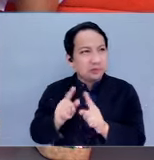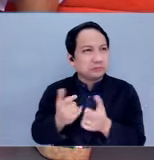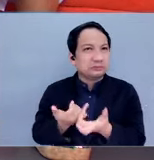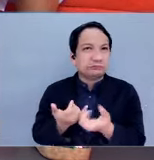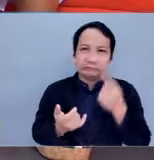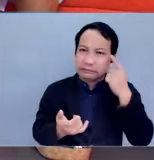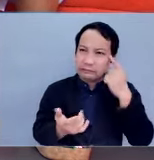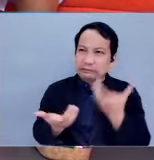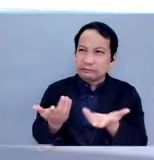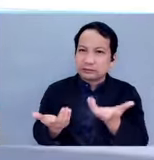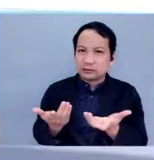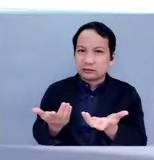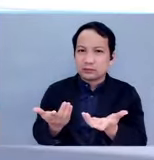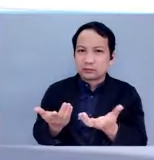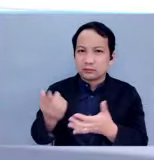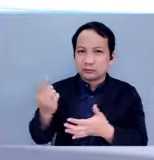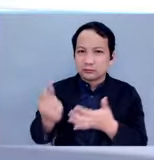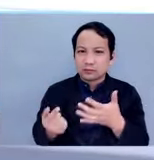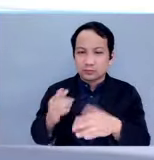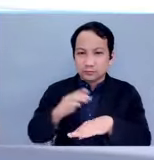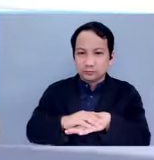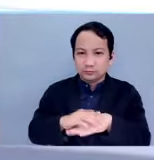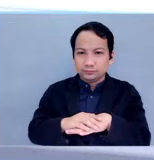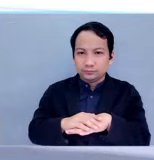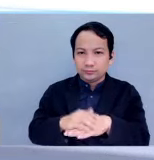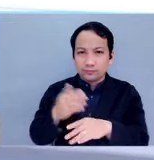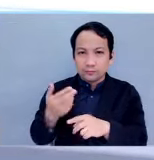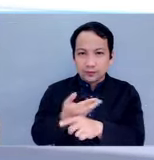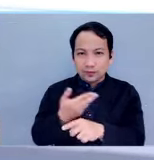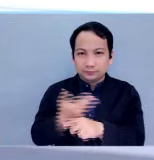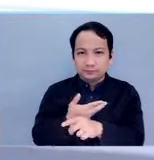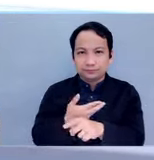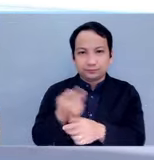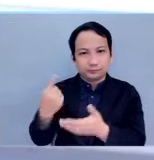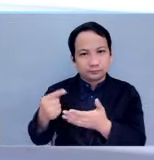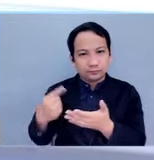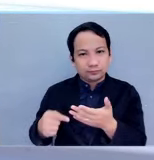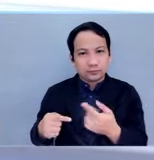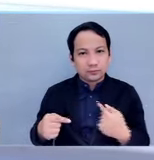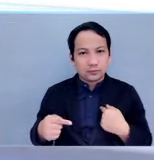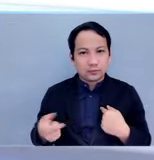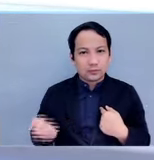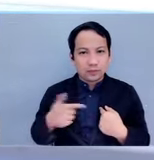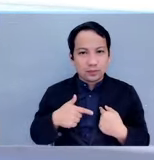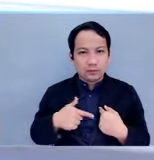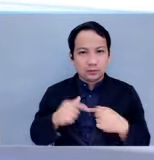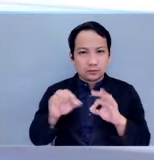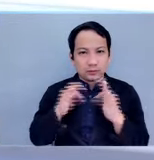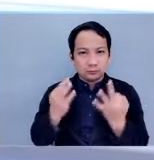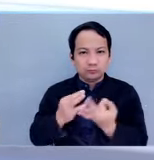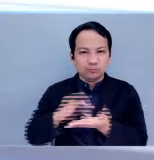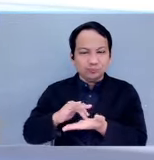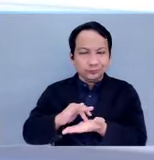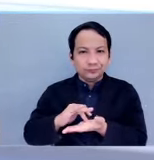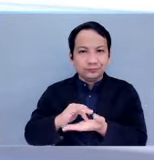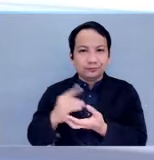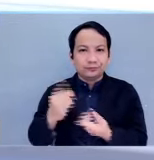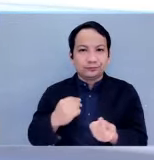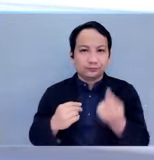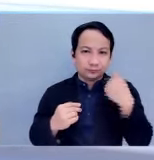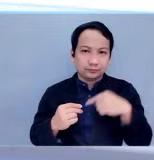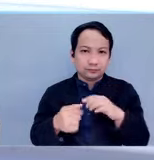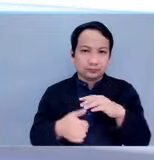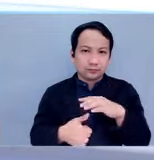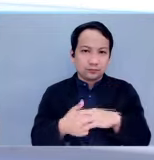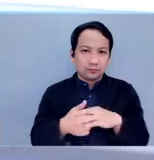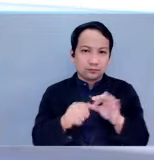mayroong mga telltale signs din. Lumalabas yan sa regular checkup? Lumalabas yan sa regular checkup, lalo sa akin bilang family medicine practitioner.